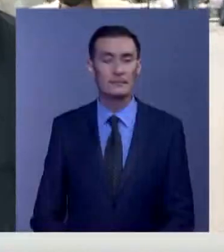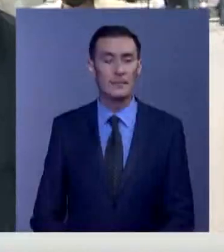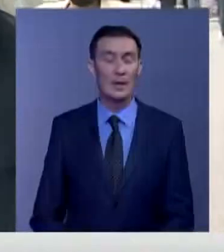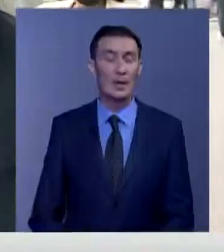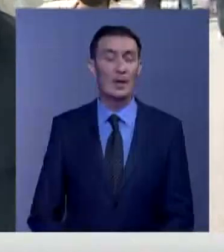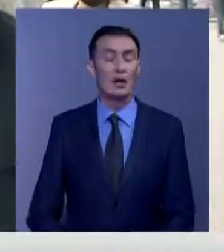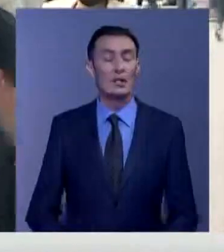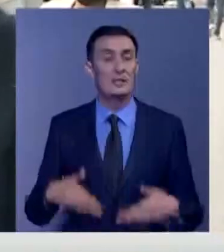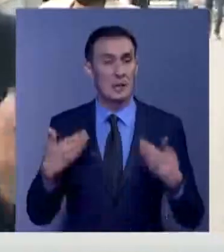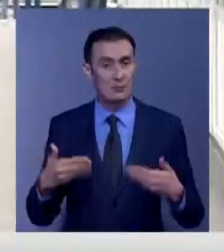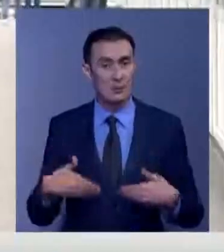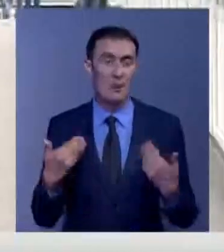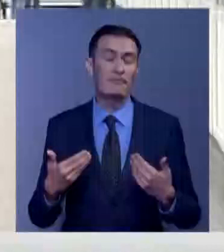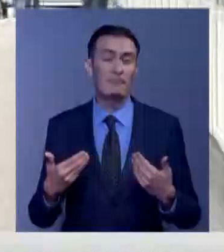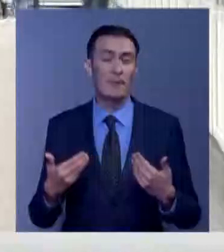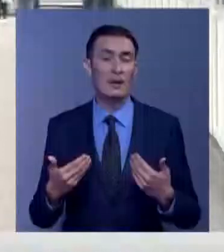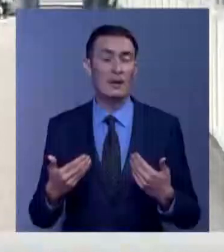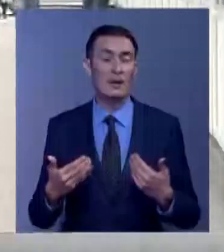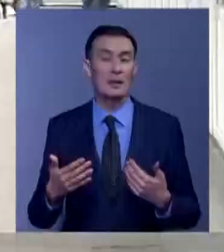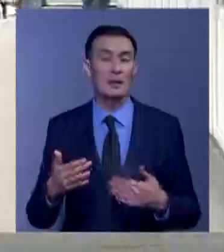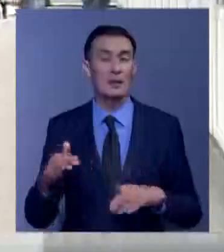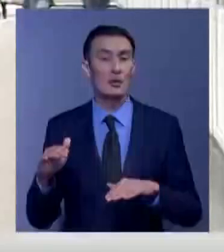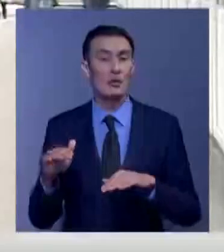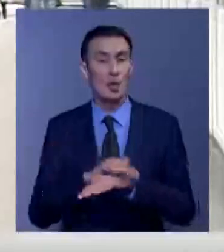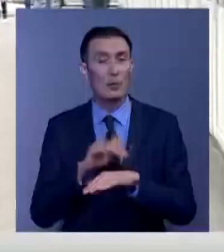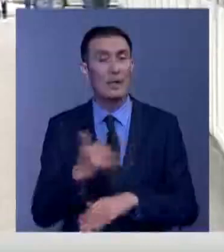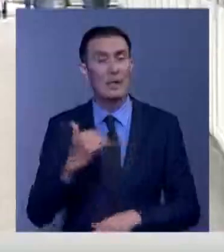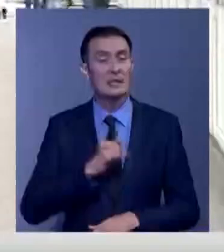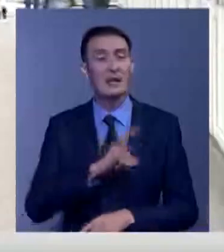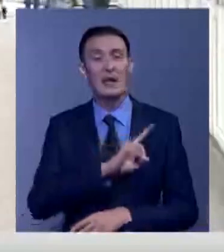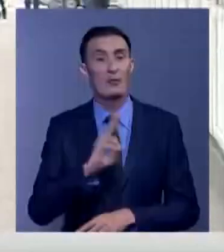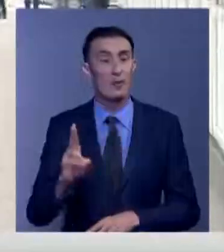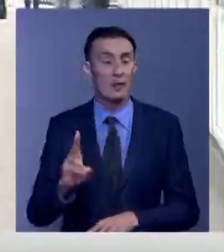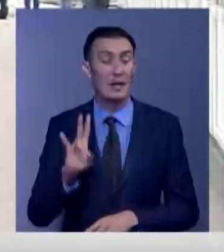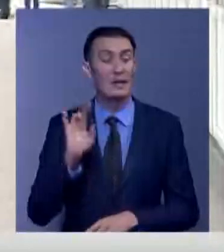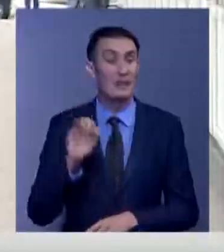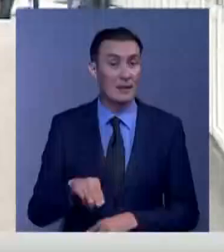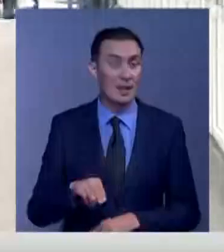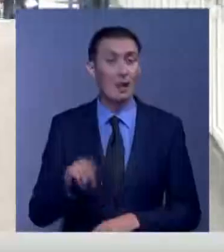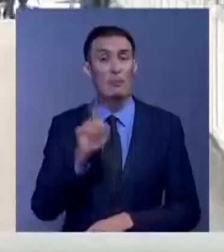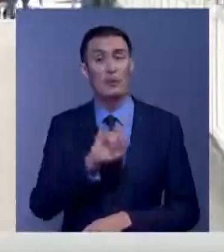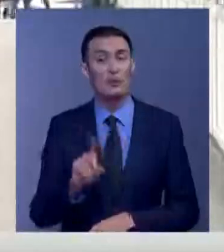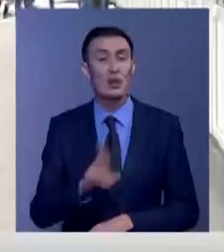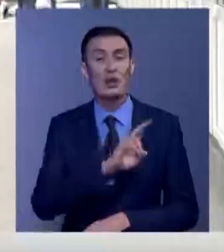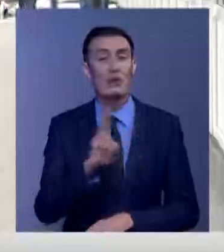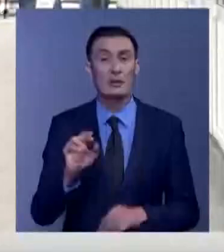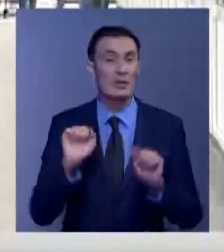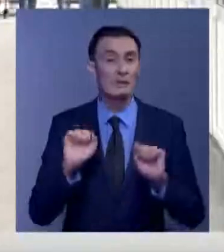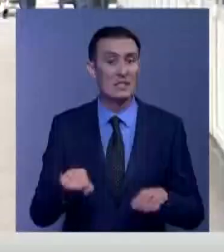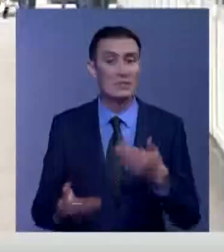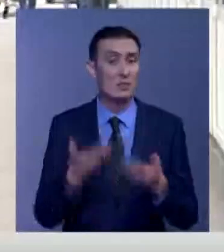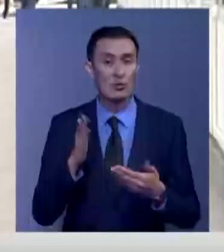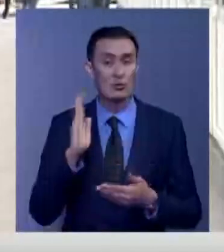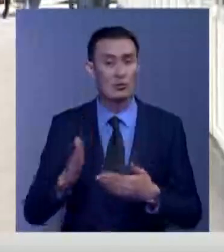Вера, приветствую. Ну, для нас с тобой он добрый, а для кого-то он будет явно недобрым, потому что кого-то ждут, видимо,